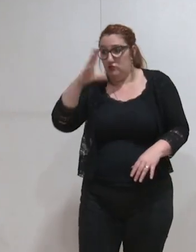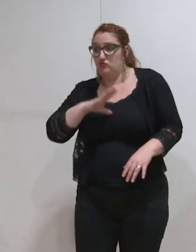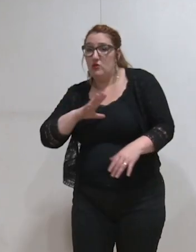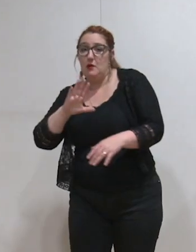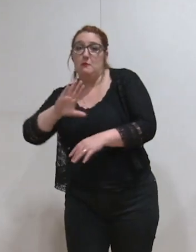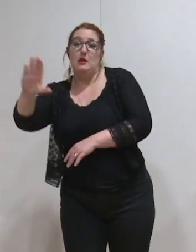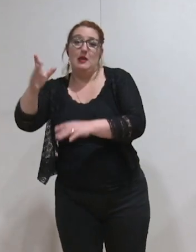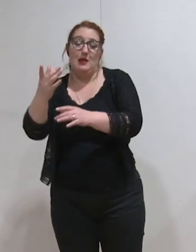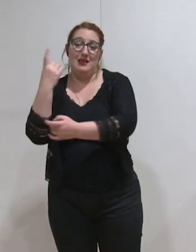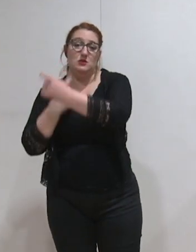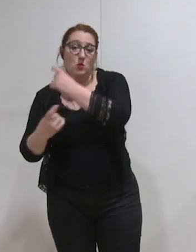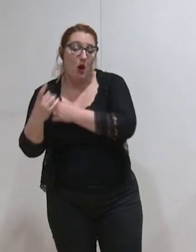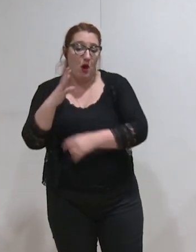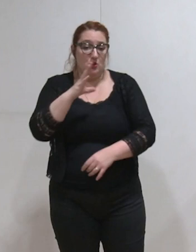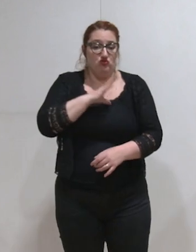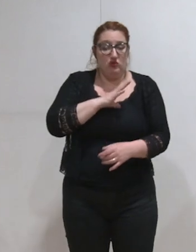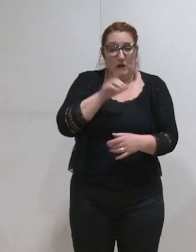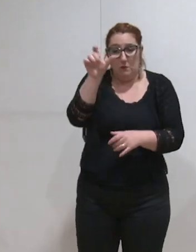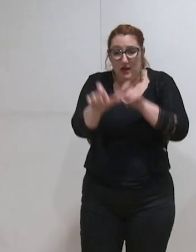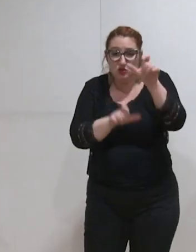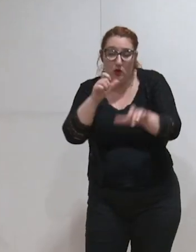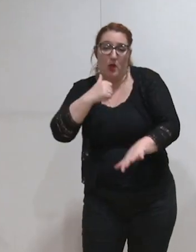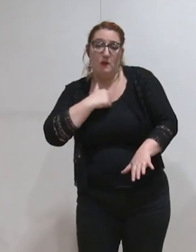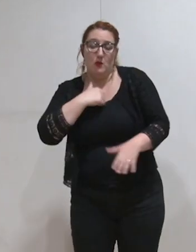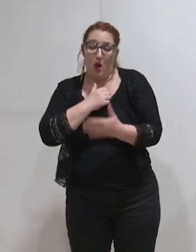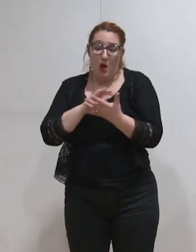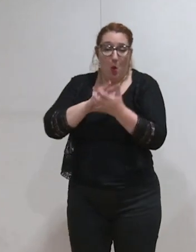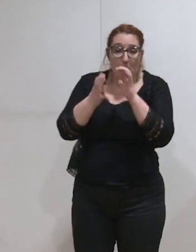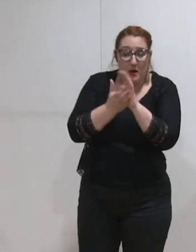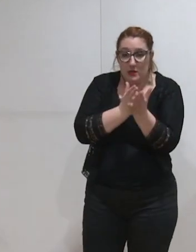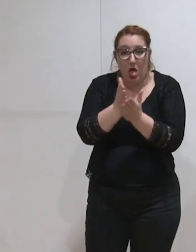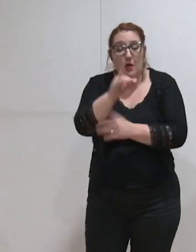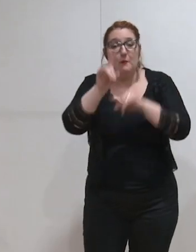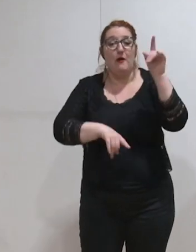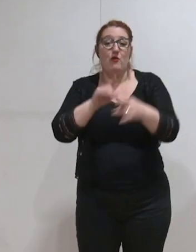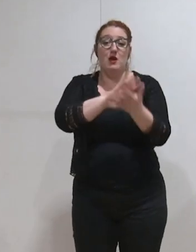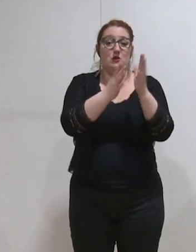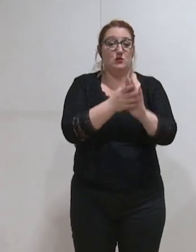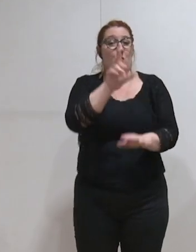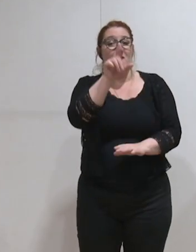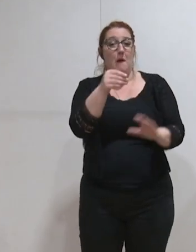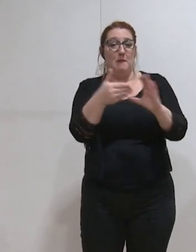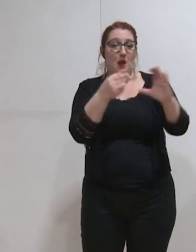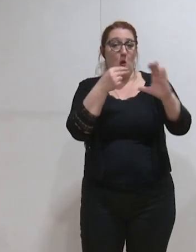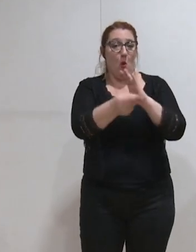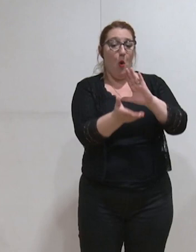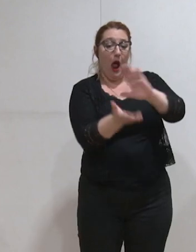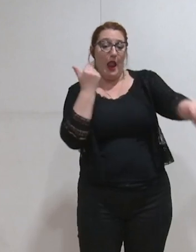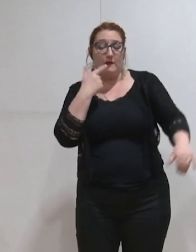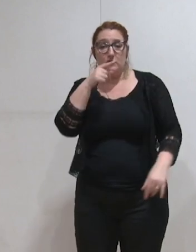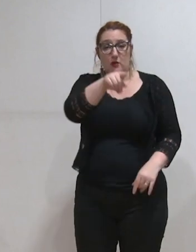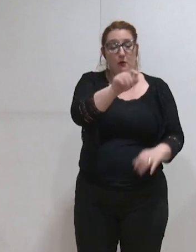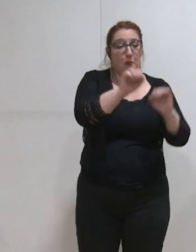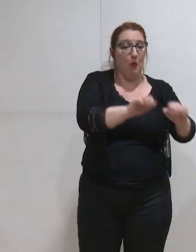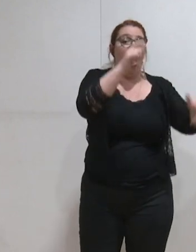complexités de parcours de réalités individuelles et que lorsqu'on retire 20000 € à une association ça n'a pas le même impact selon les réalités des associations et qu'en effet il faut en tenir